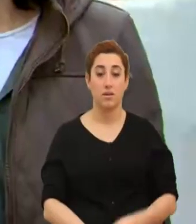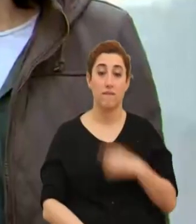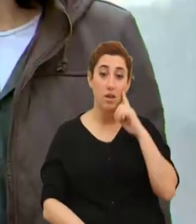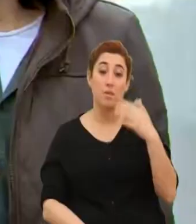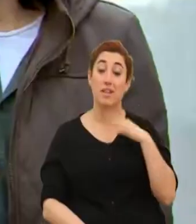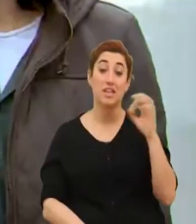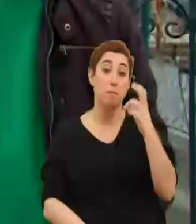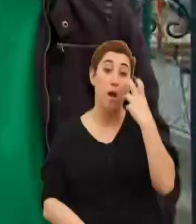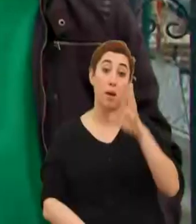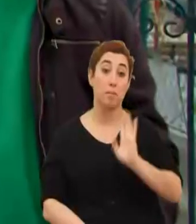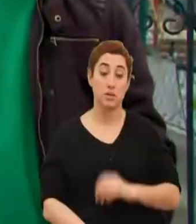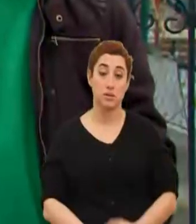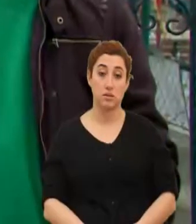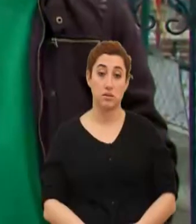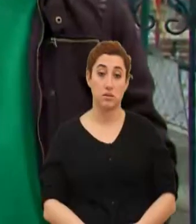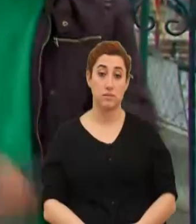Vallahi bana hiç bakmayın.